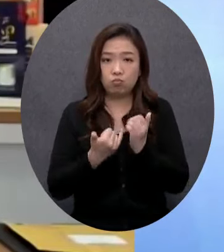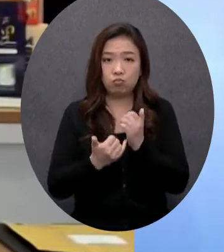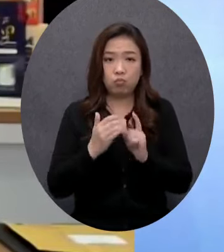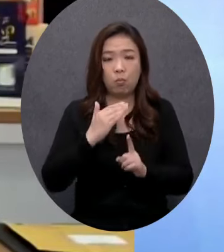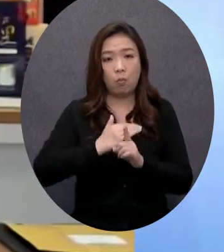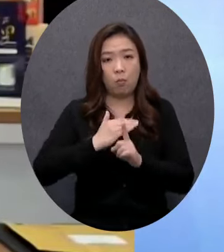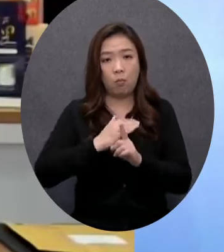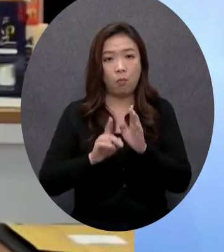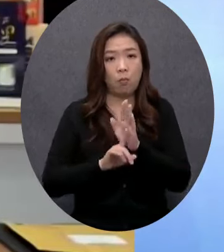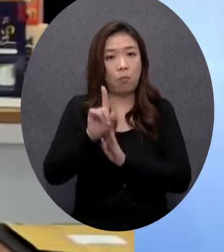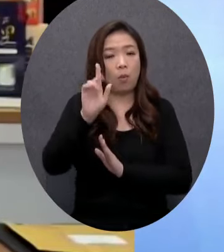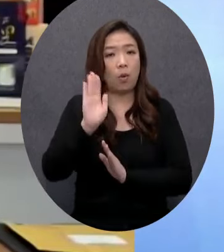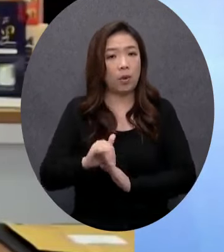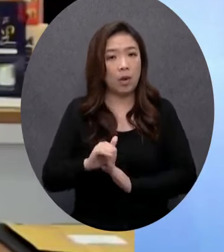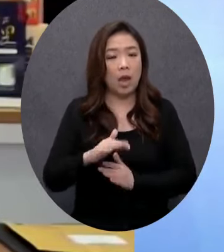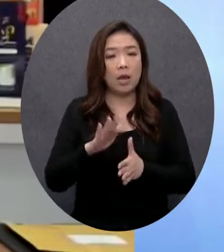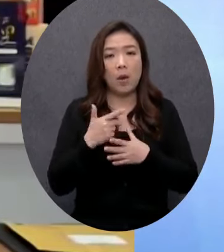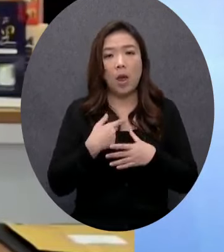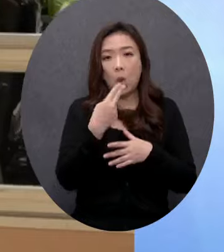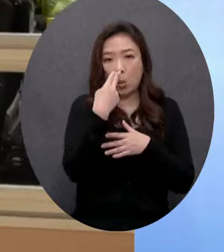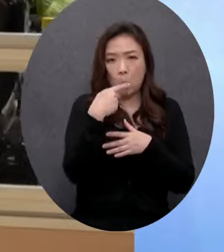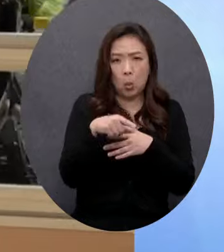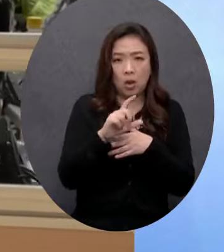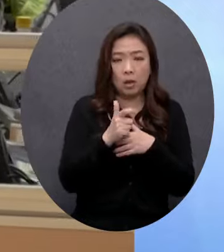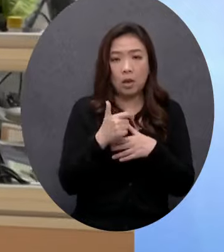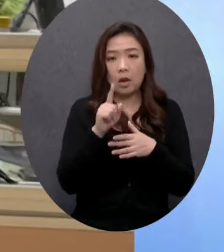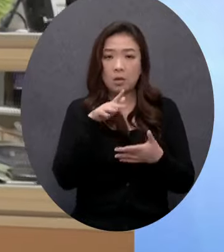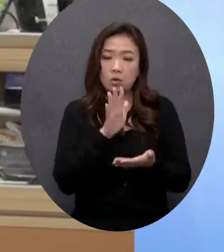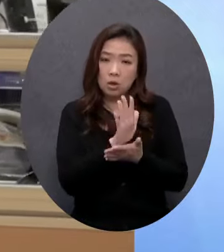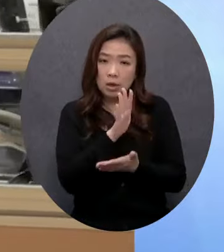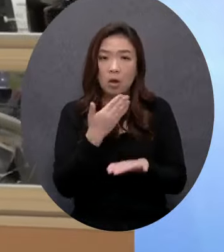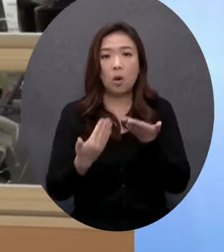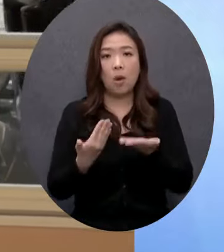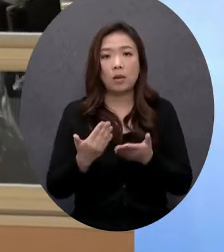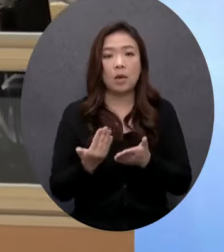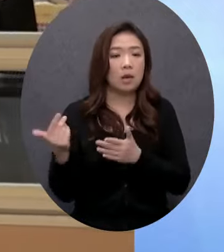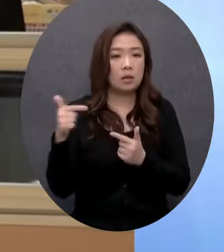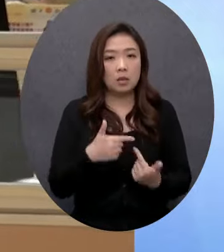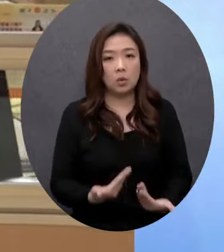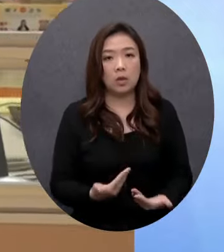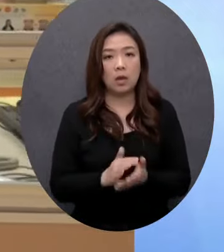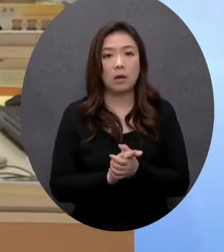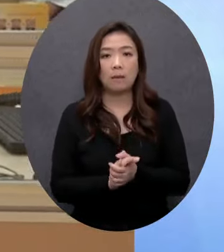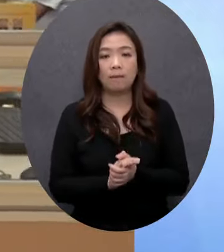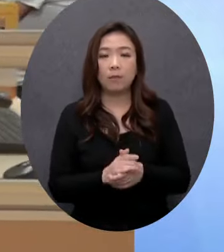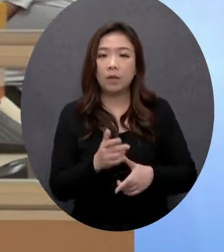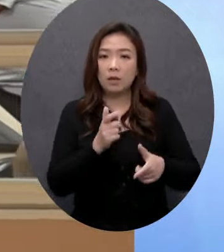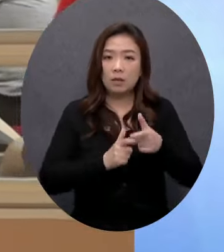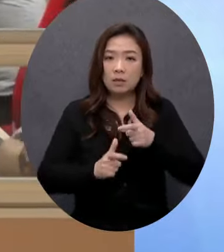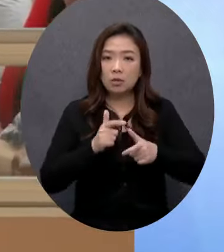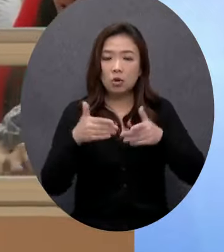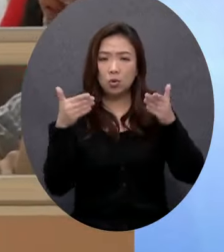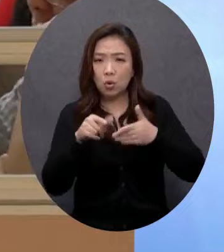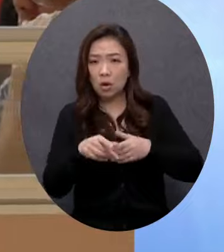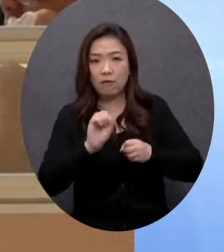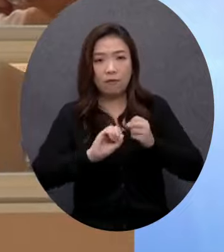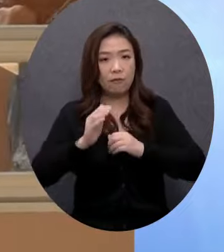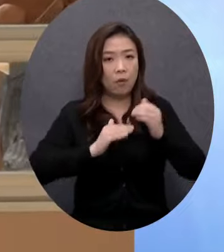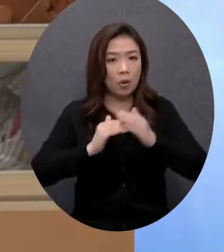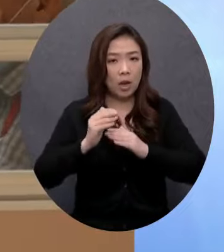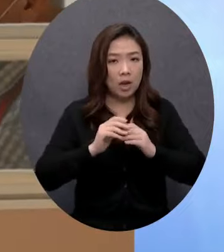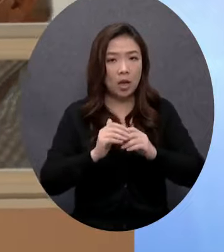個估值去計啦，舊年又好，甚至乎去到而家都好，市場上邊未對於啲科技股